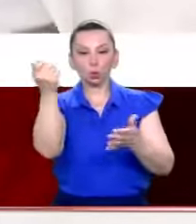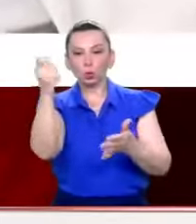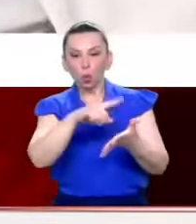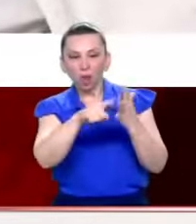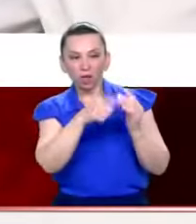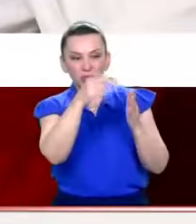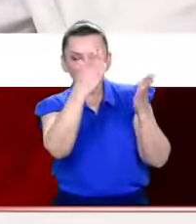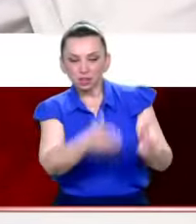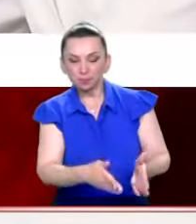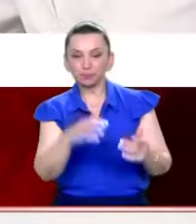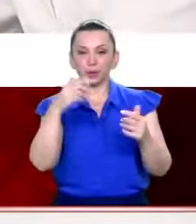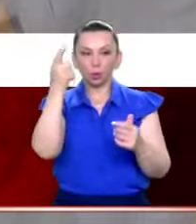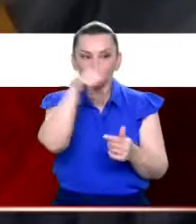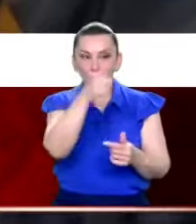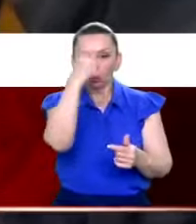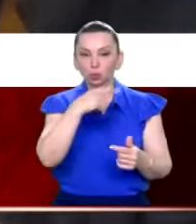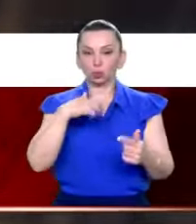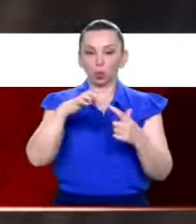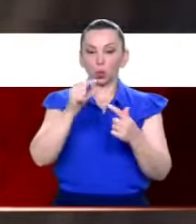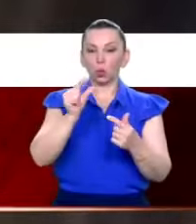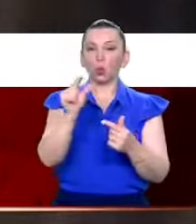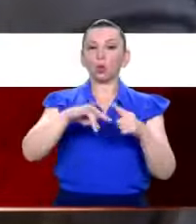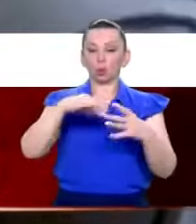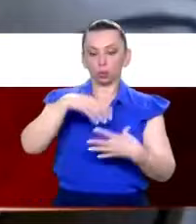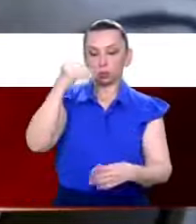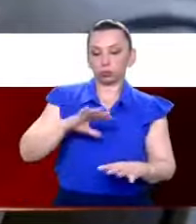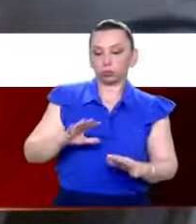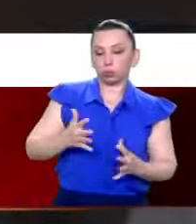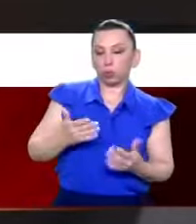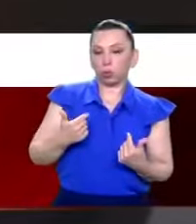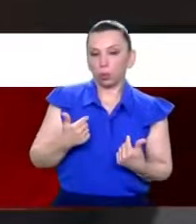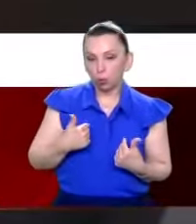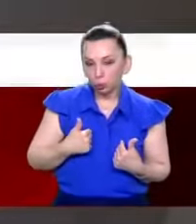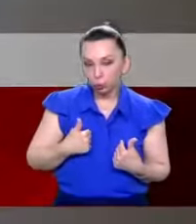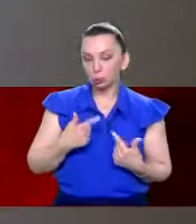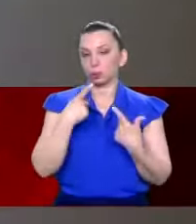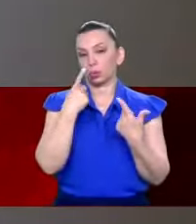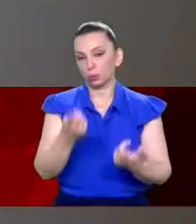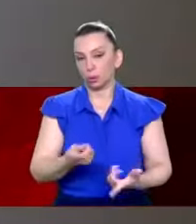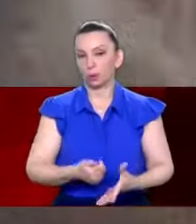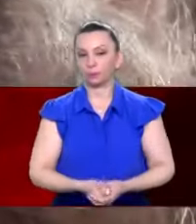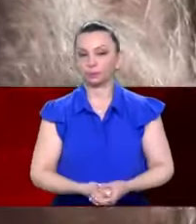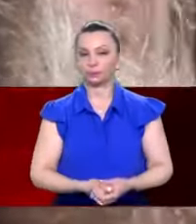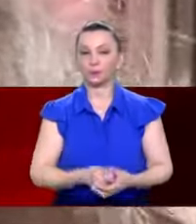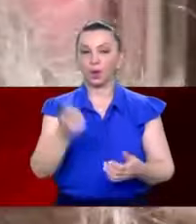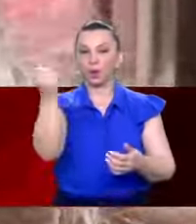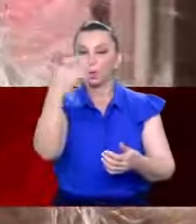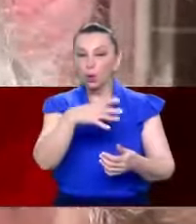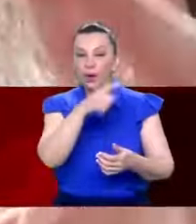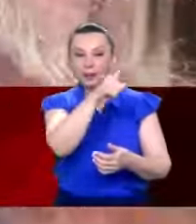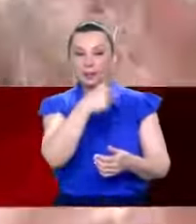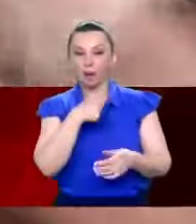davranışlarının ruh sağlıkları üzerinde terapistler veya doktorlarından daha fazla etkiye sahip olduğunu söyledi yöneticinin